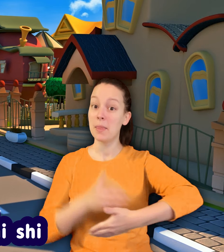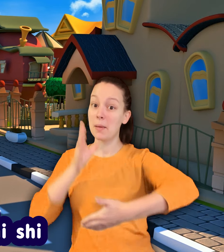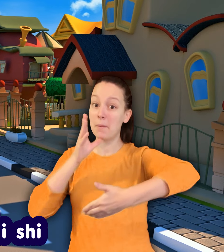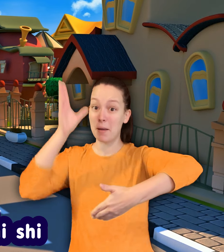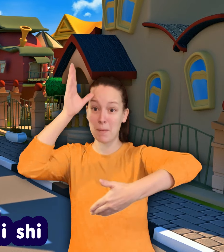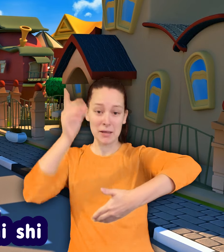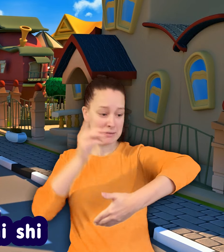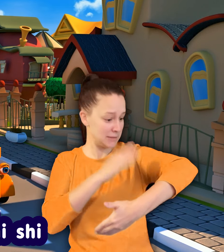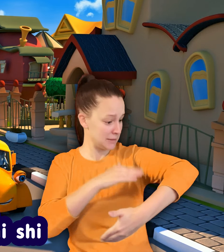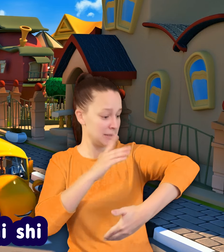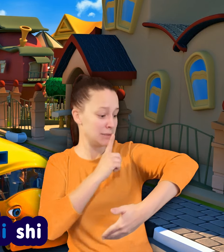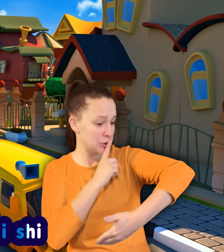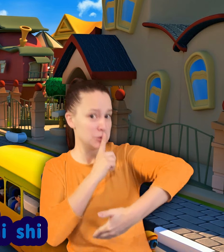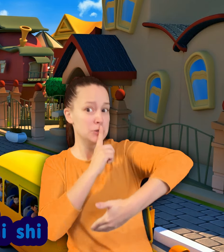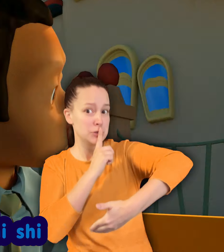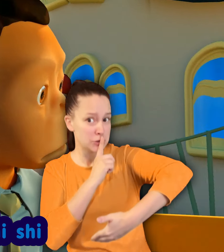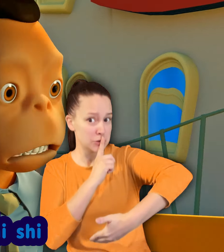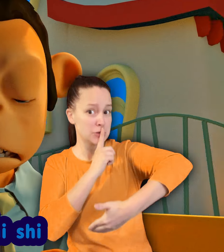バスの